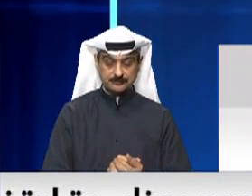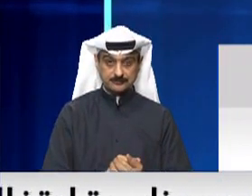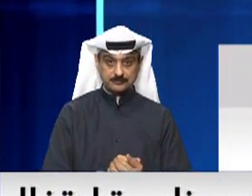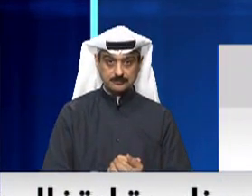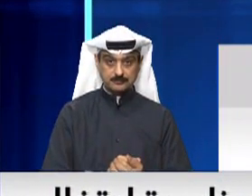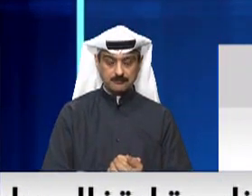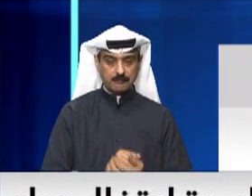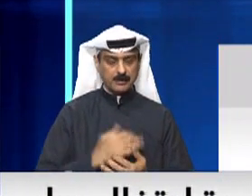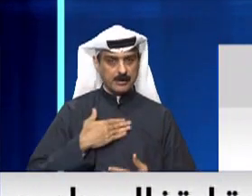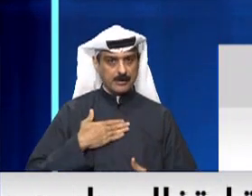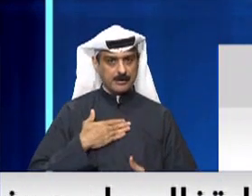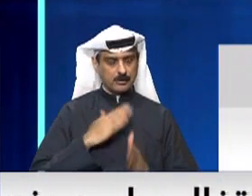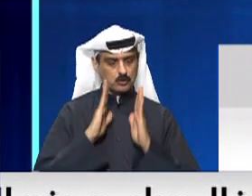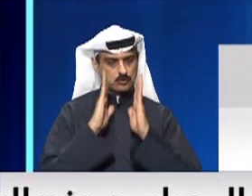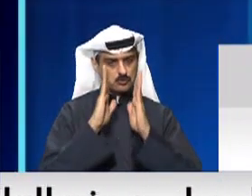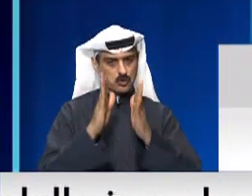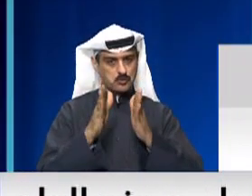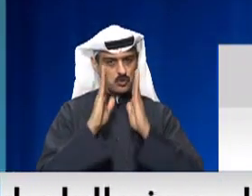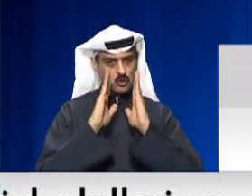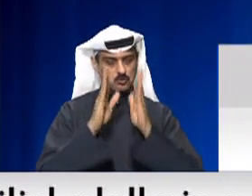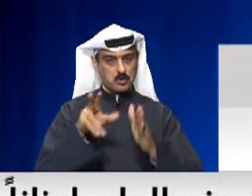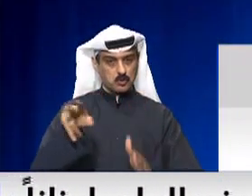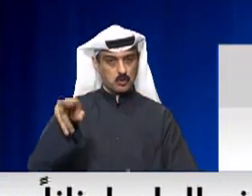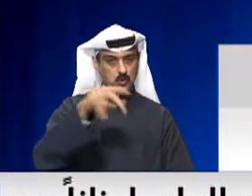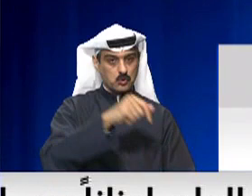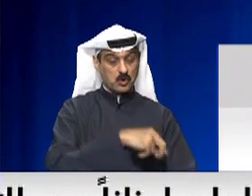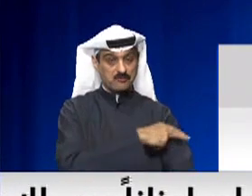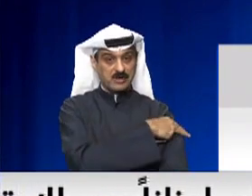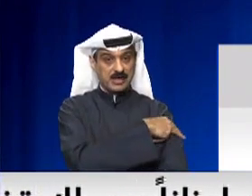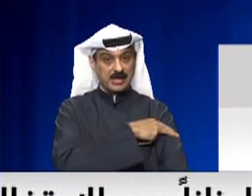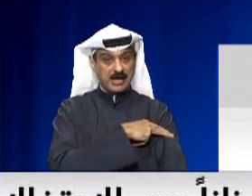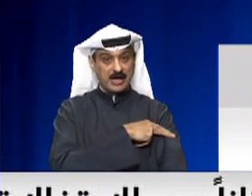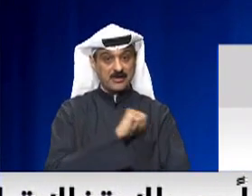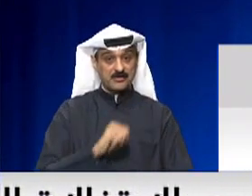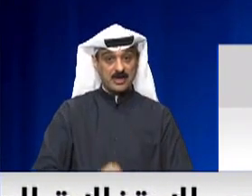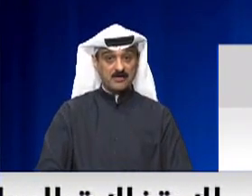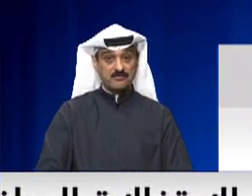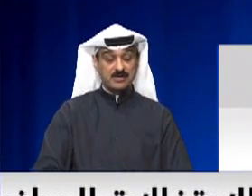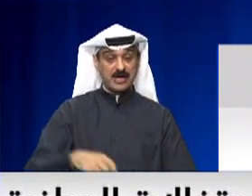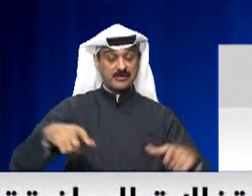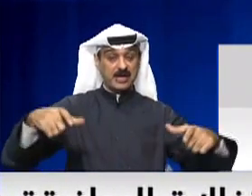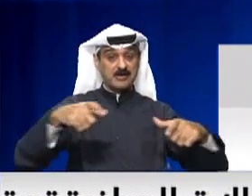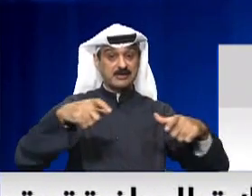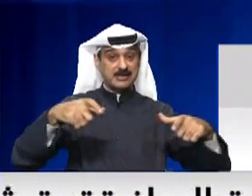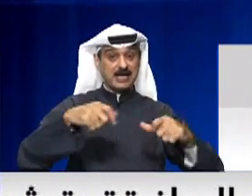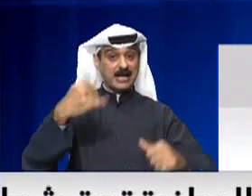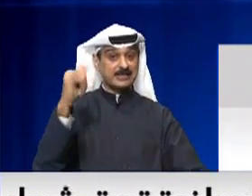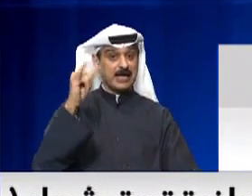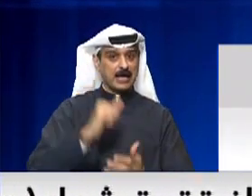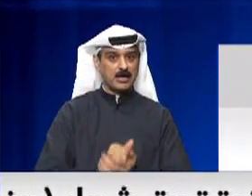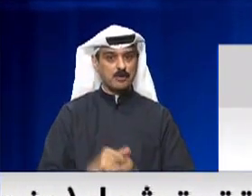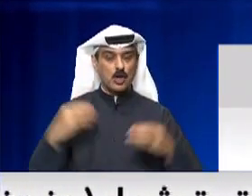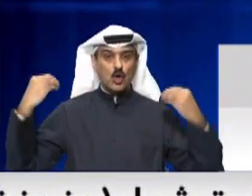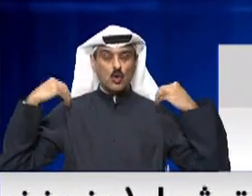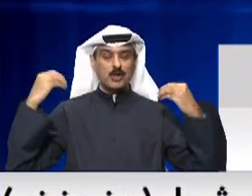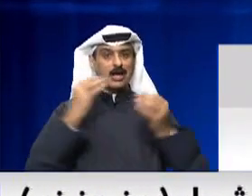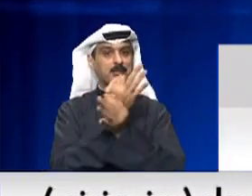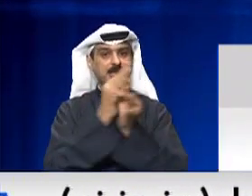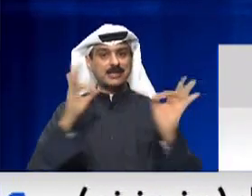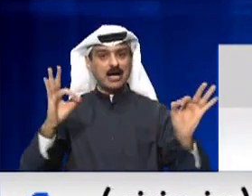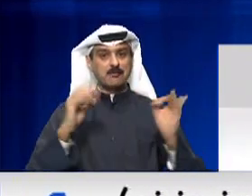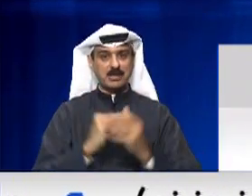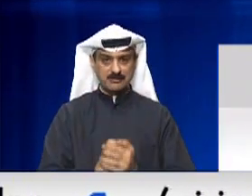يسرنا ان نهنئكم واخواني وابنائي اعضاء مجلس اداره النادي العربي الرياضي وجميع لاعبي فريق كره القدم